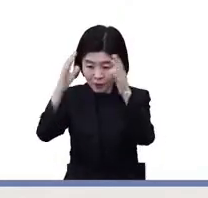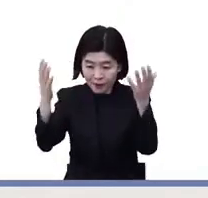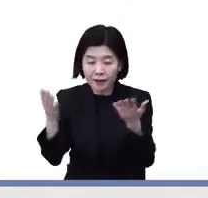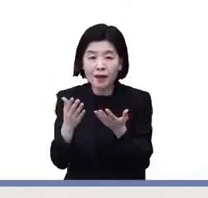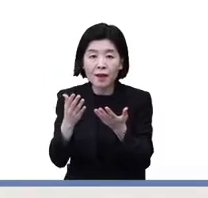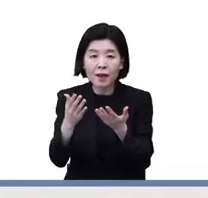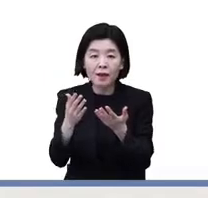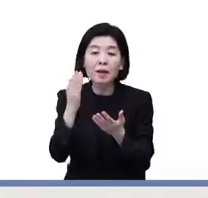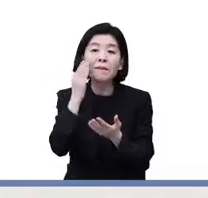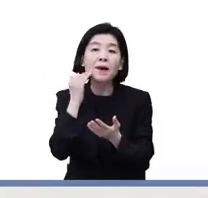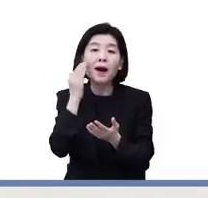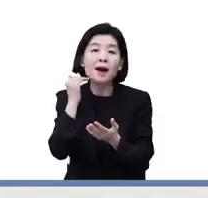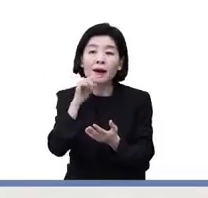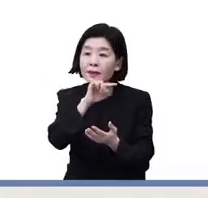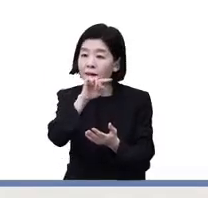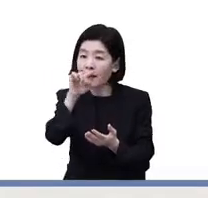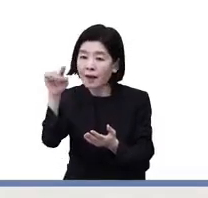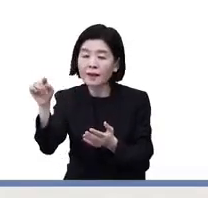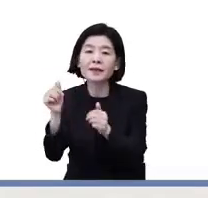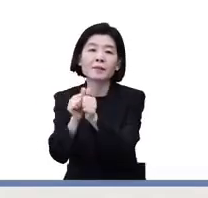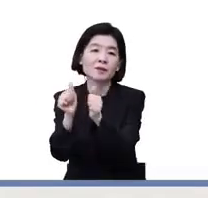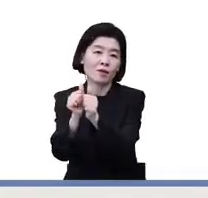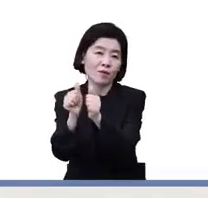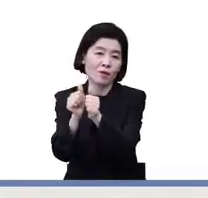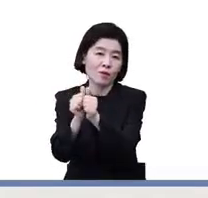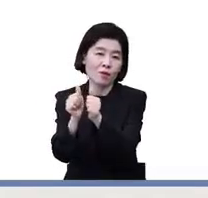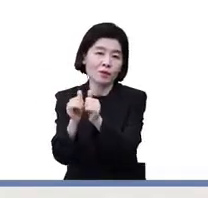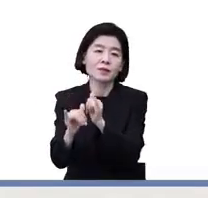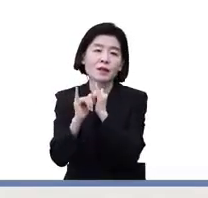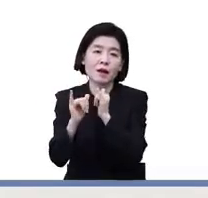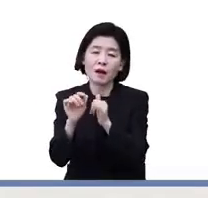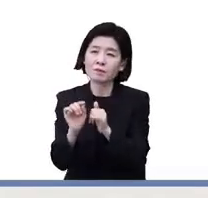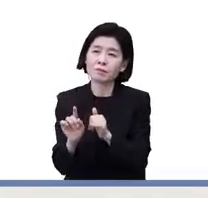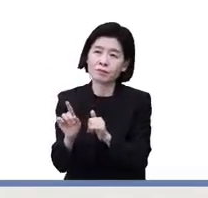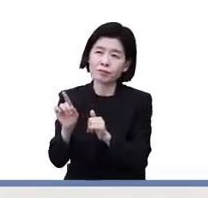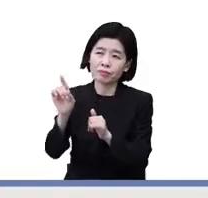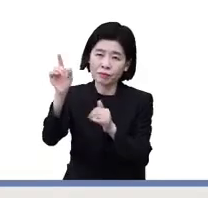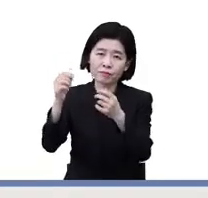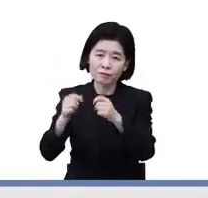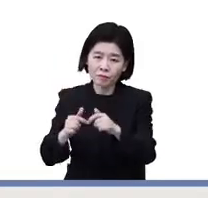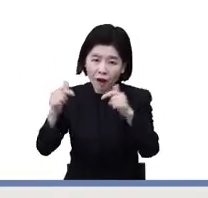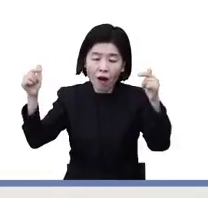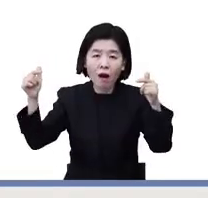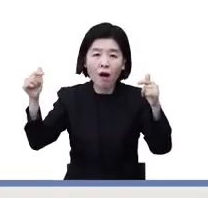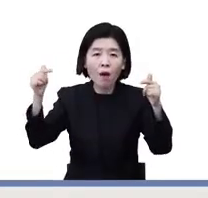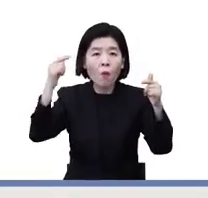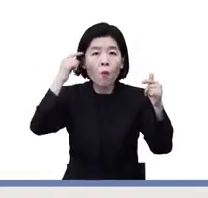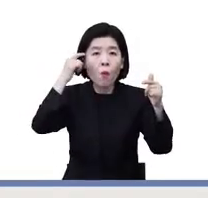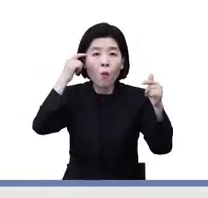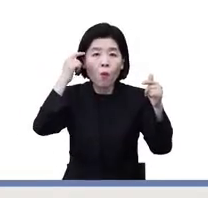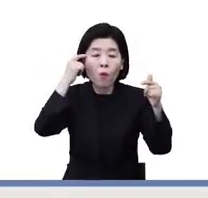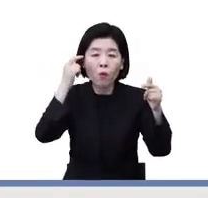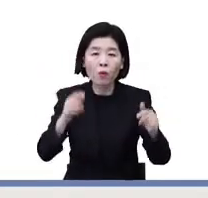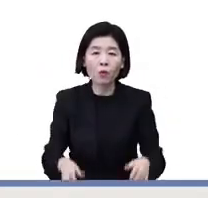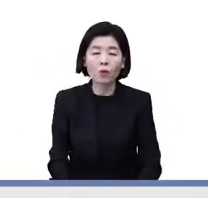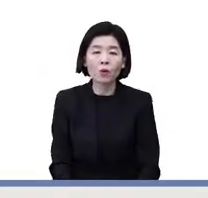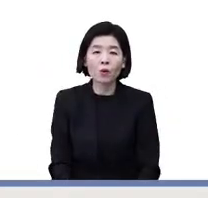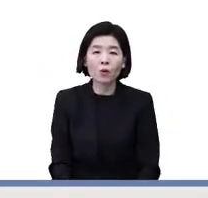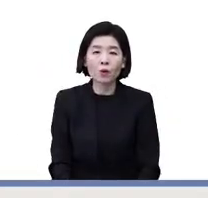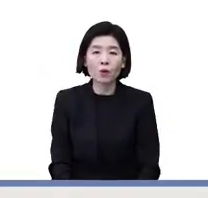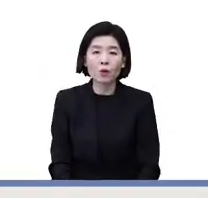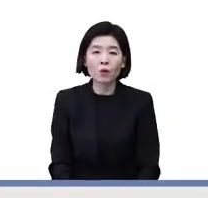그중에서 남성의 자살률인데 천정으로 치솟는 거를 볼 수가 있습니다. 그래서 어떻게 된 걸까 조사를 해보면서